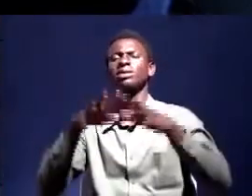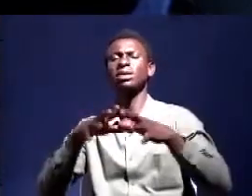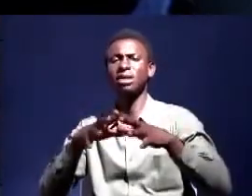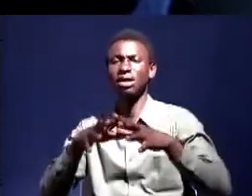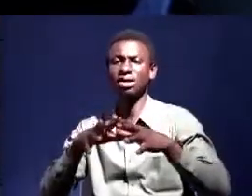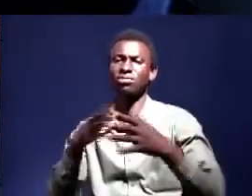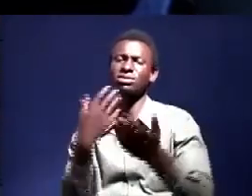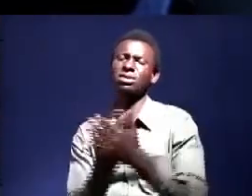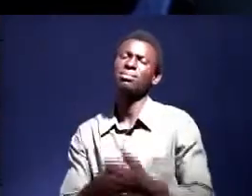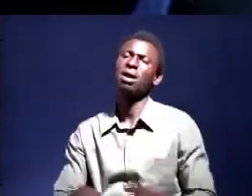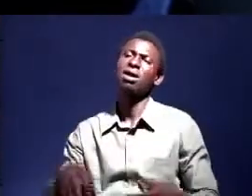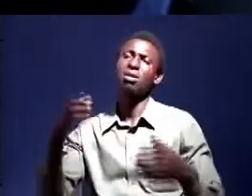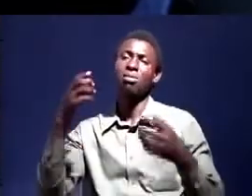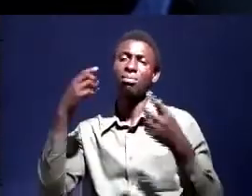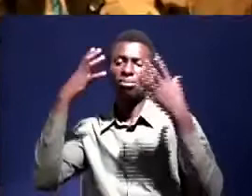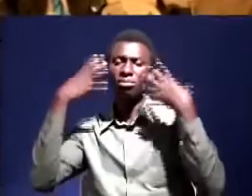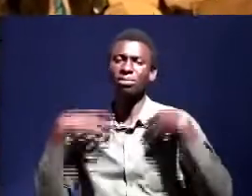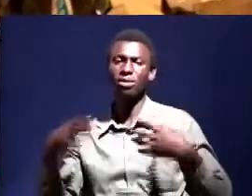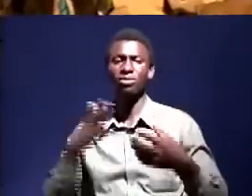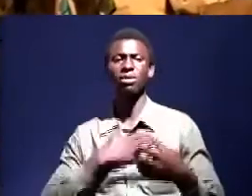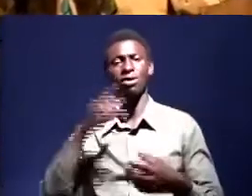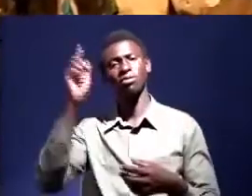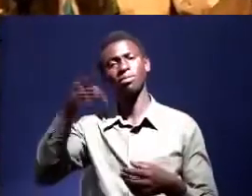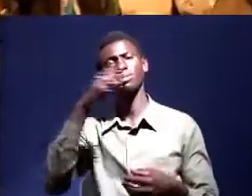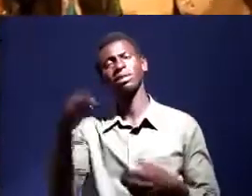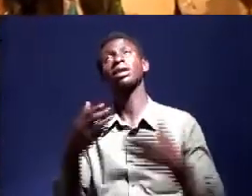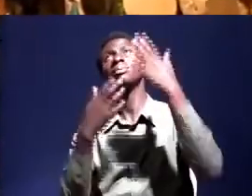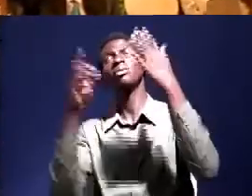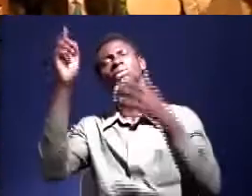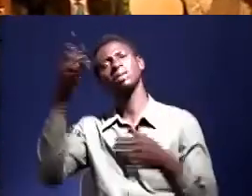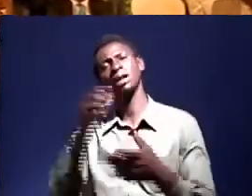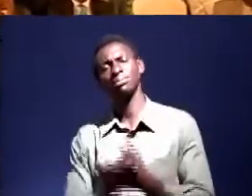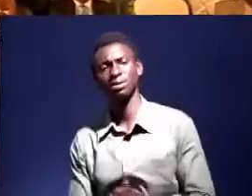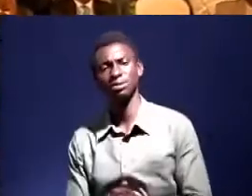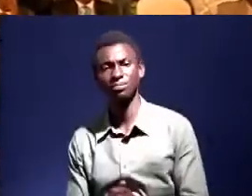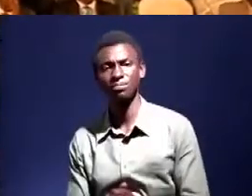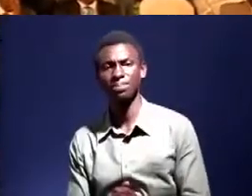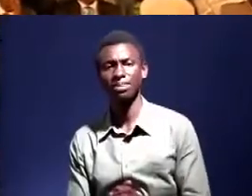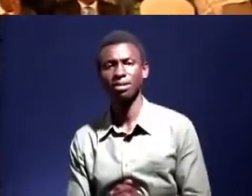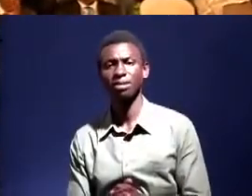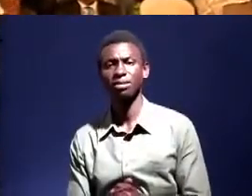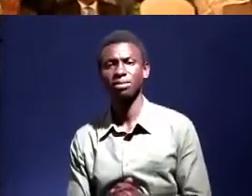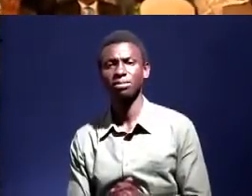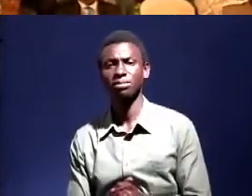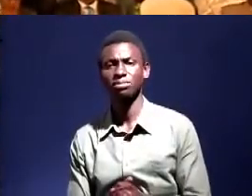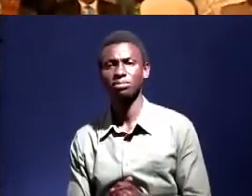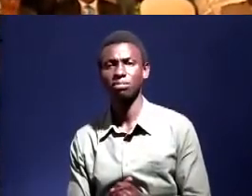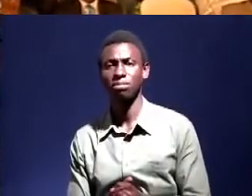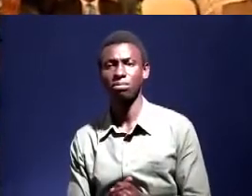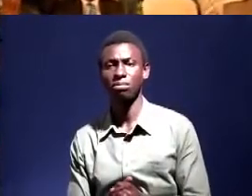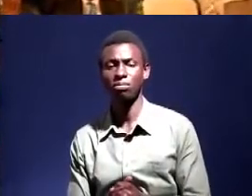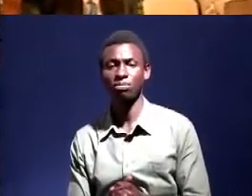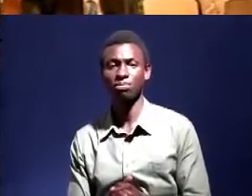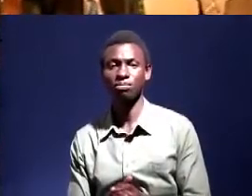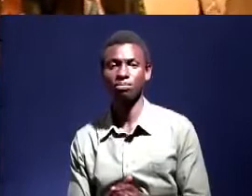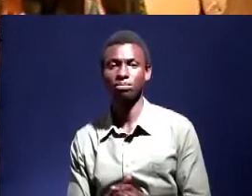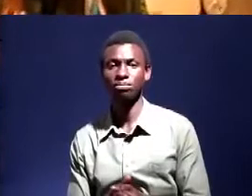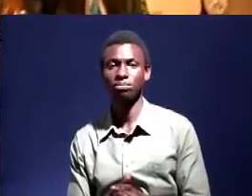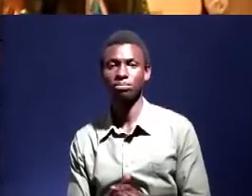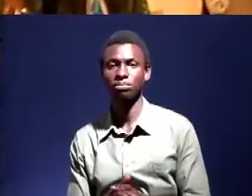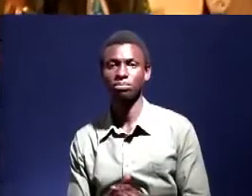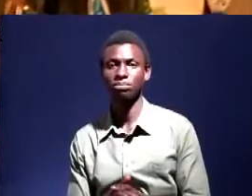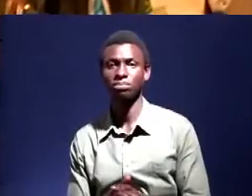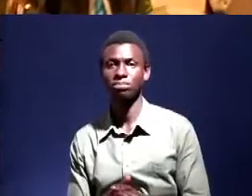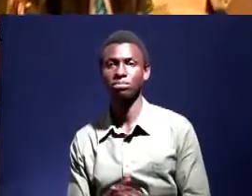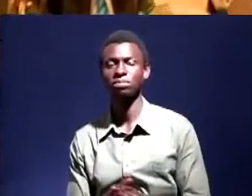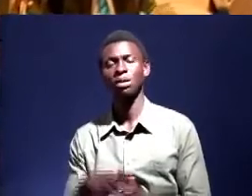Maji yanafunika macho because my eyes have beheld evil things. Kwa sababu macho yametazama ya mambo ya uovu. The water covers my ears.